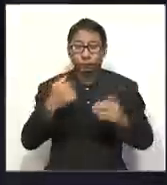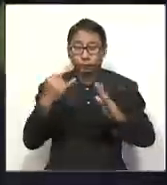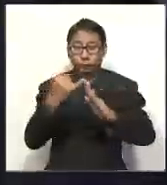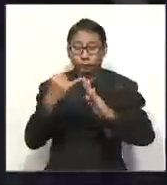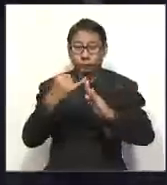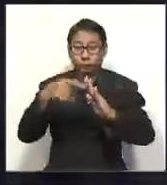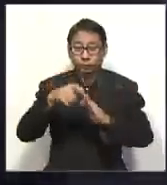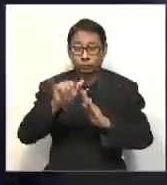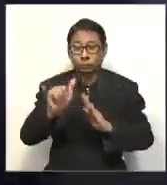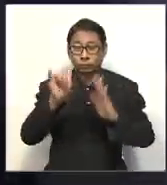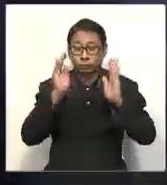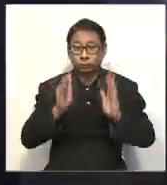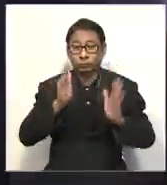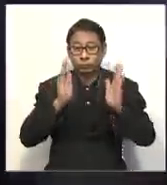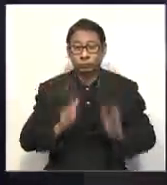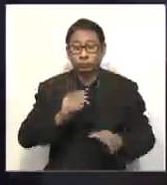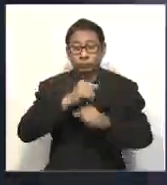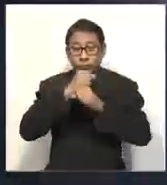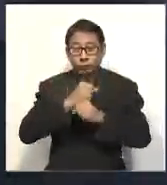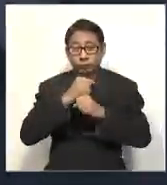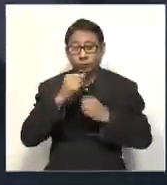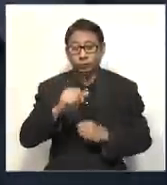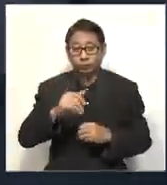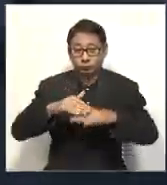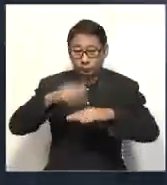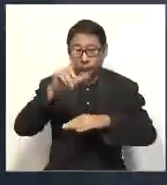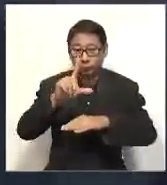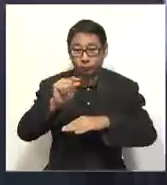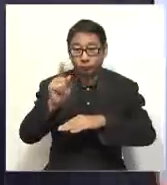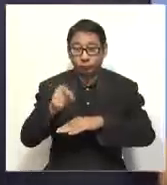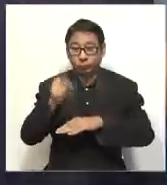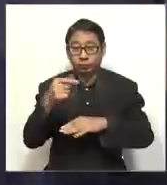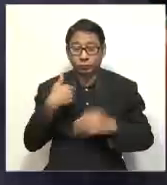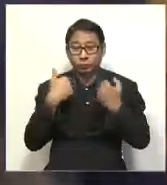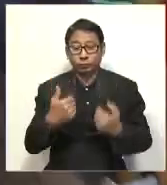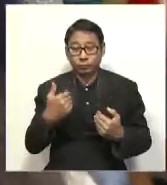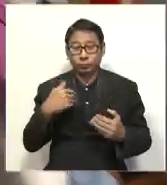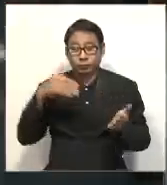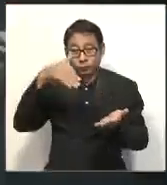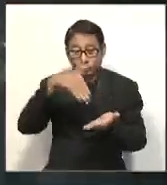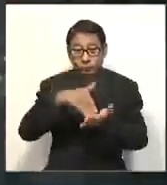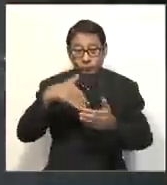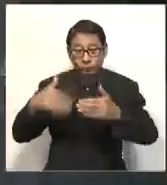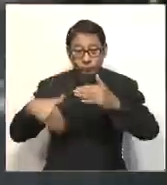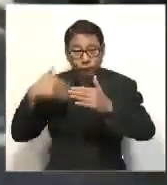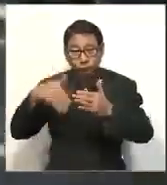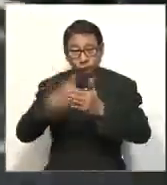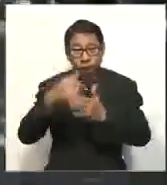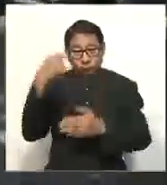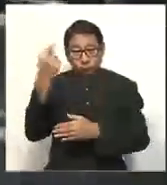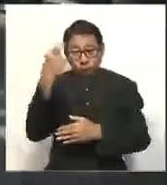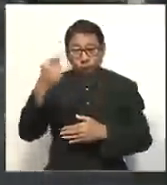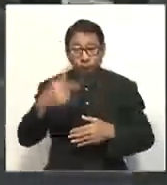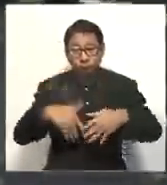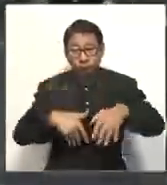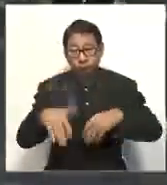พะเยาเนี่ยค่ะมีผู้สูงอายุและผู้ป่วยติดเตียงเกิน 20% นะคะซึ่งก็ถือว่าการวางศูนย์การวางแผนการท่องเที่ยวการพัฒนาชุม